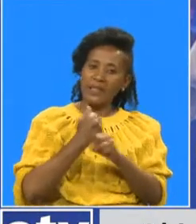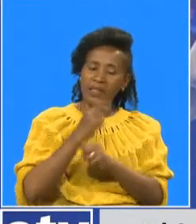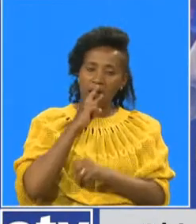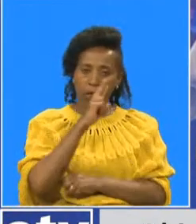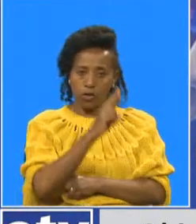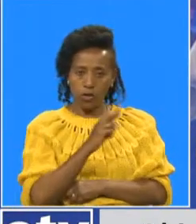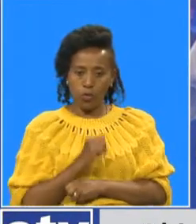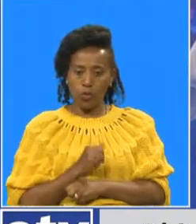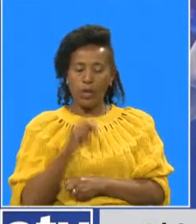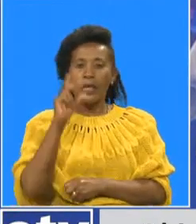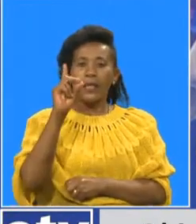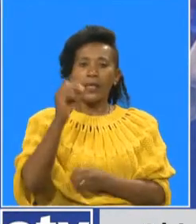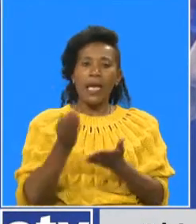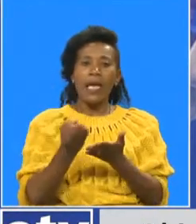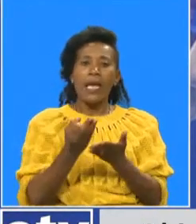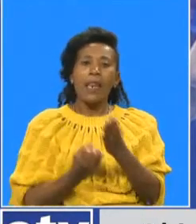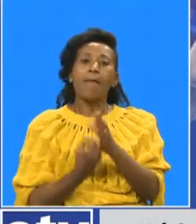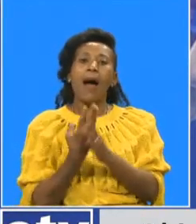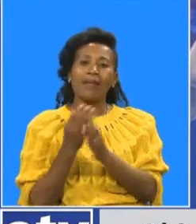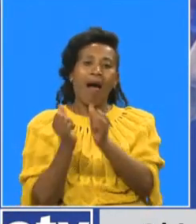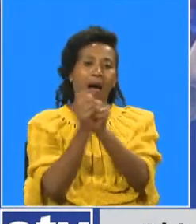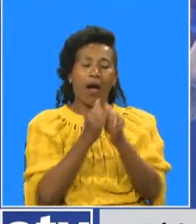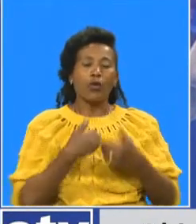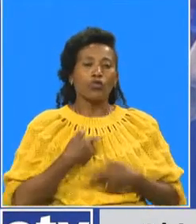የምንሰራቸው የልማት አጋሮች አሉ።